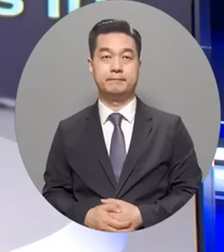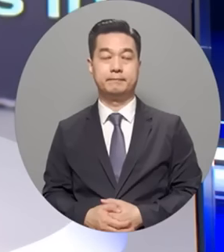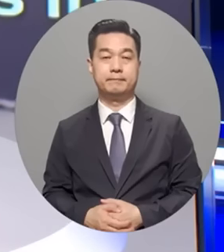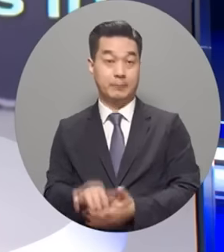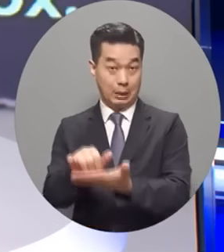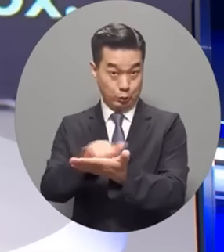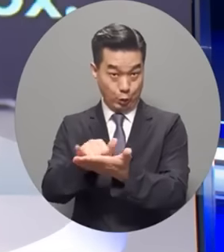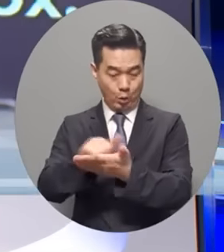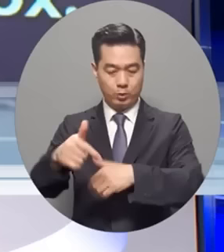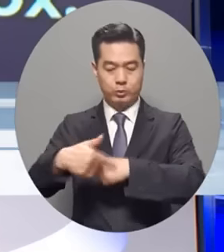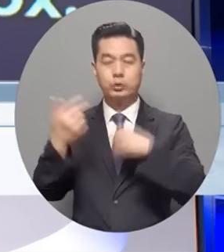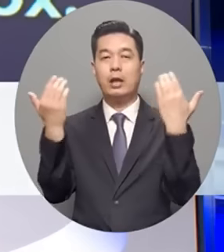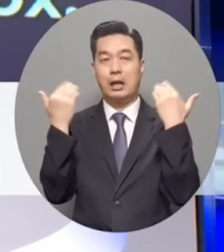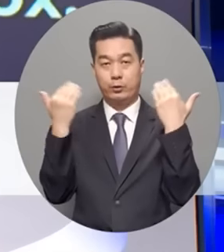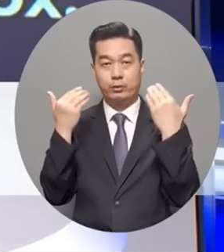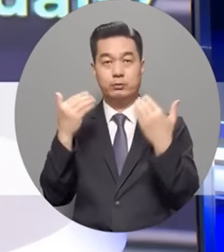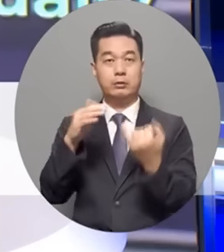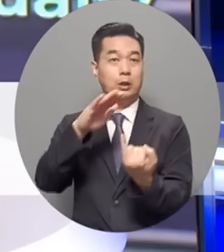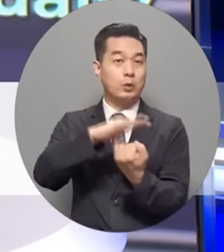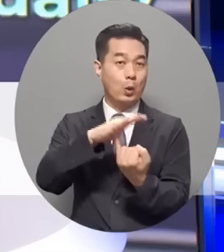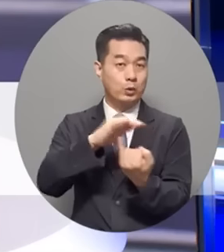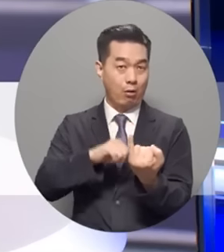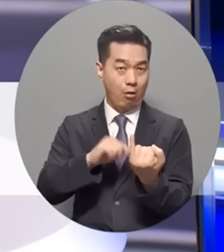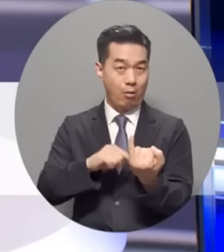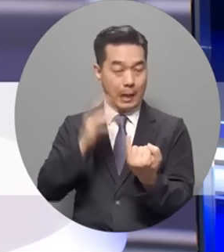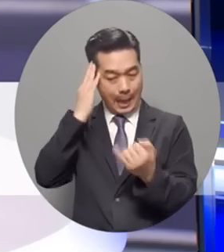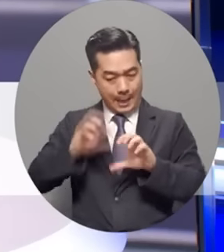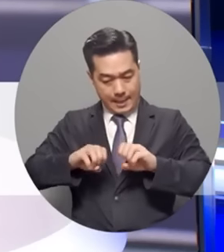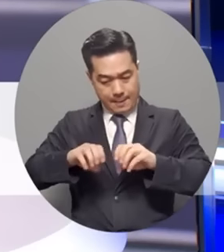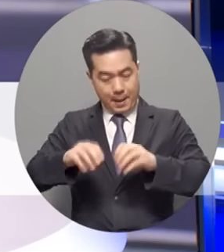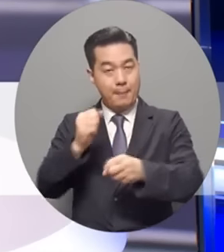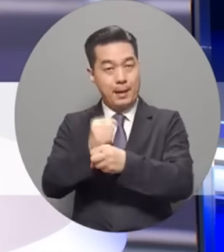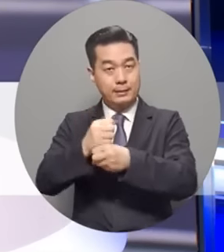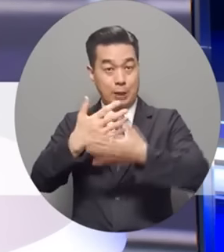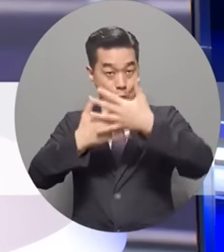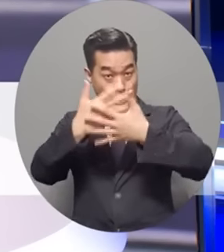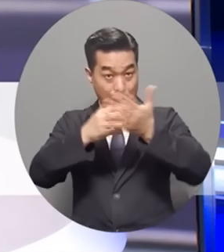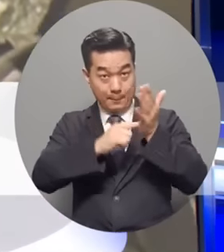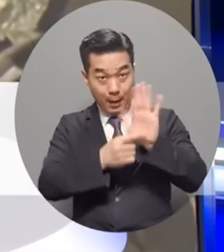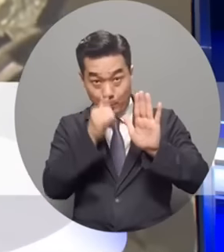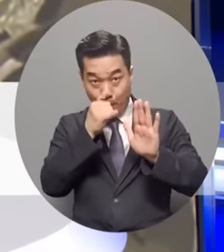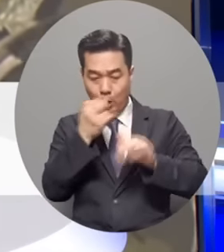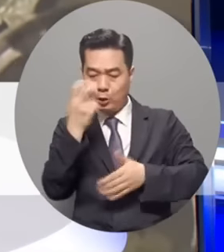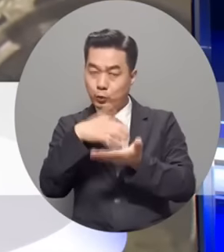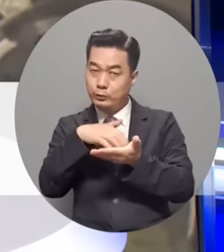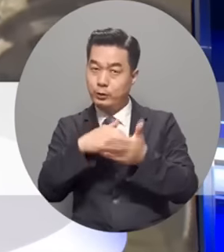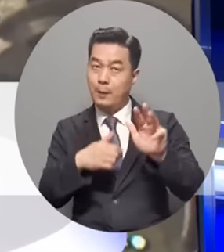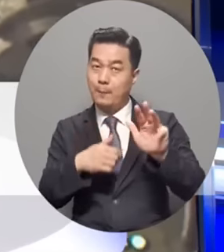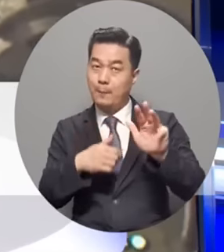뉴욕의 초등학교에서 한 소녀가 야무지게 김밥을 만드는 영상. 조회수 800만 회에 육박하는 뜨거운 반응을